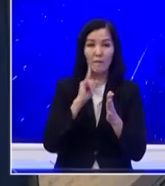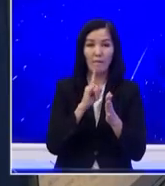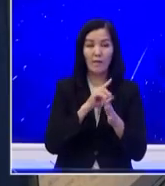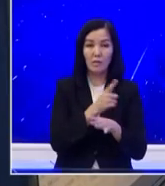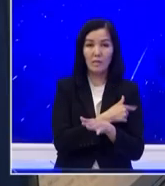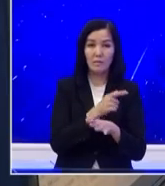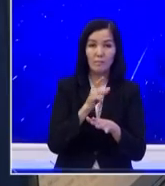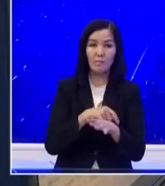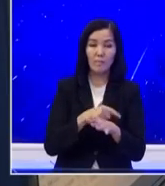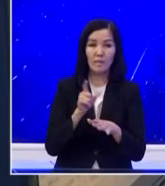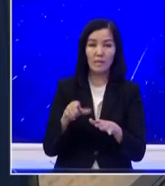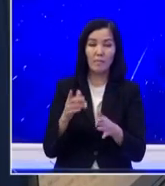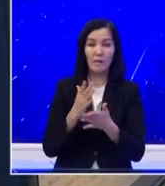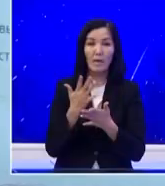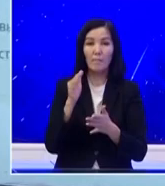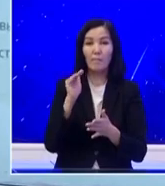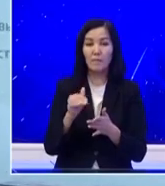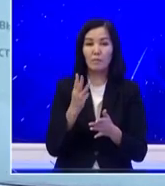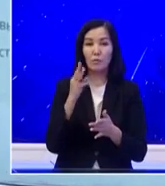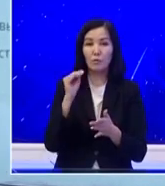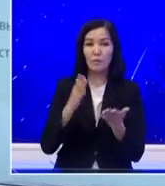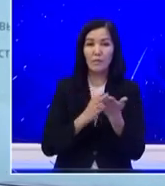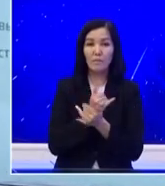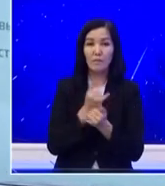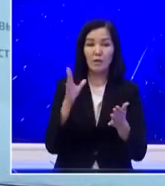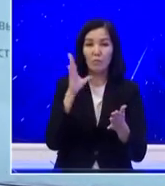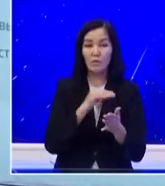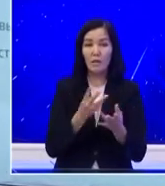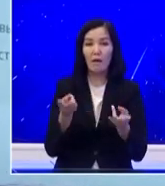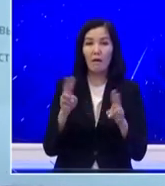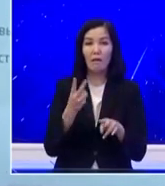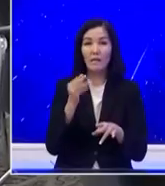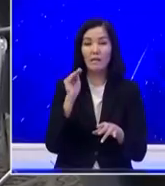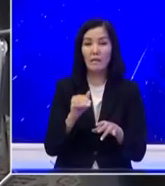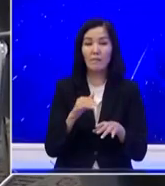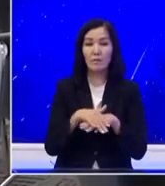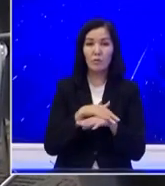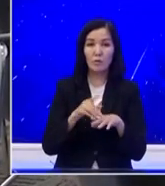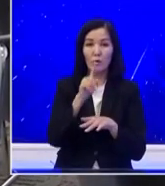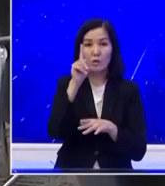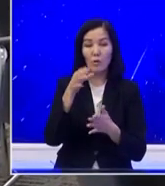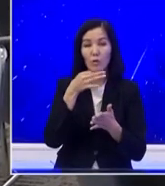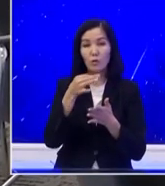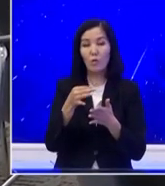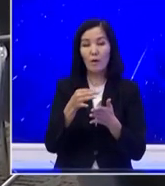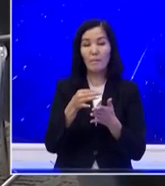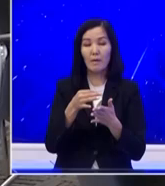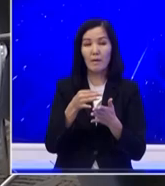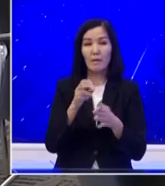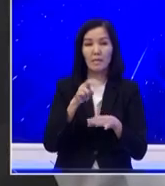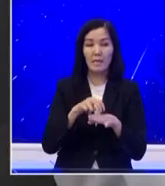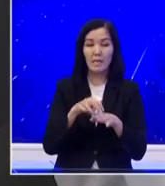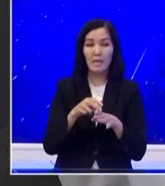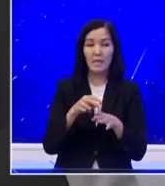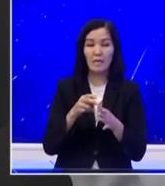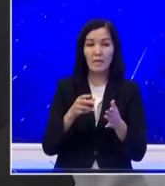күнделікті түскен 5000 қоңыраудың 3000-ына қызмет көрсетеді. Қалған 2000 тұрғынның сауалына арнайы медицина мамандары жауап